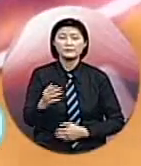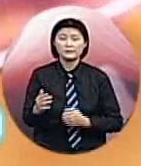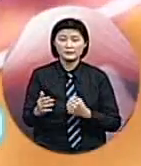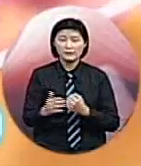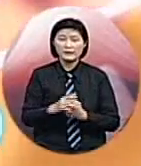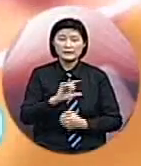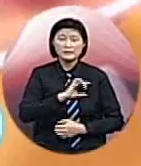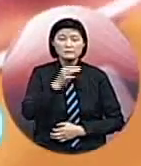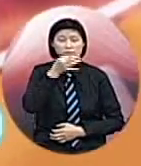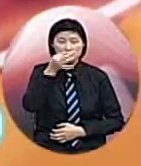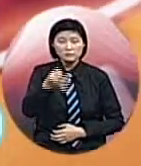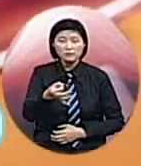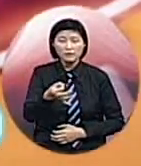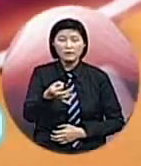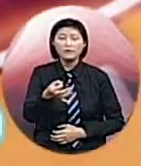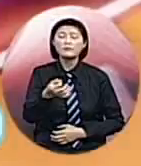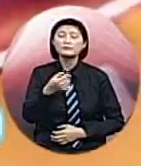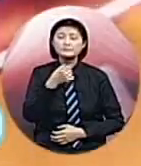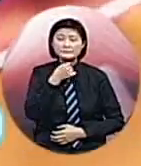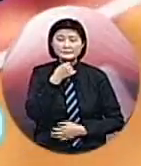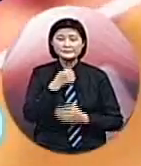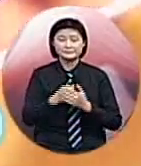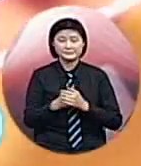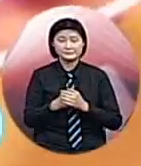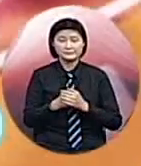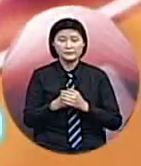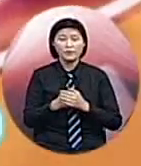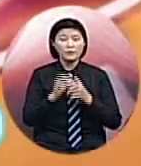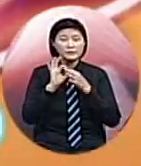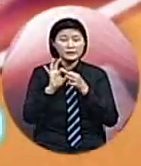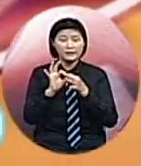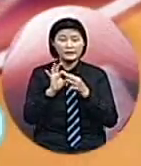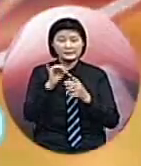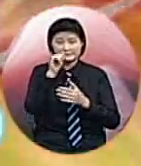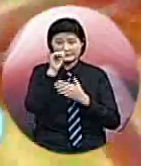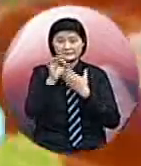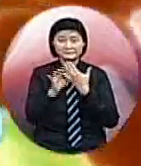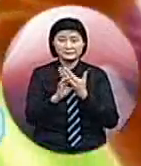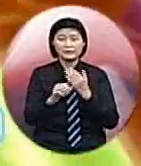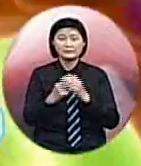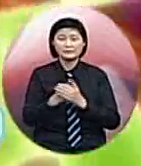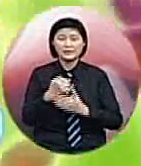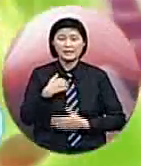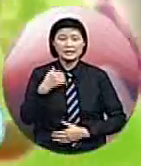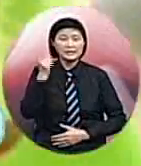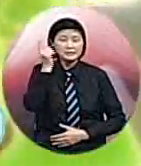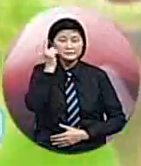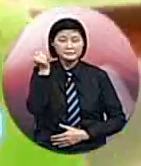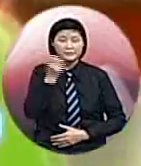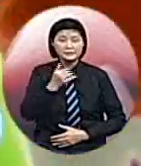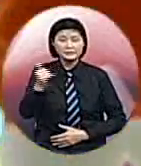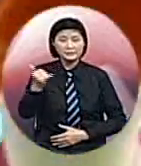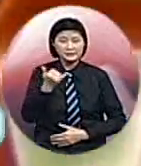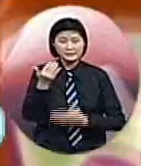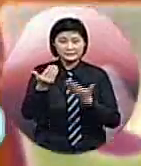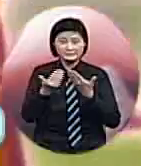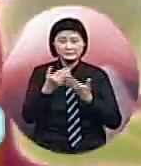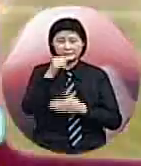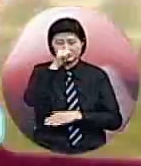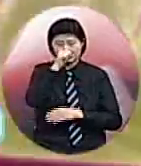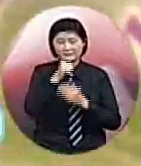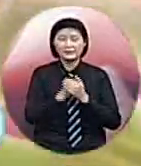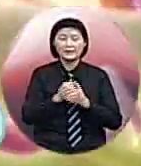지금 이름을 불러볼까 합니다. 네, 저, 불러보세요. 혹시 연락이 되면은 네. 저 전화번호로 연락을 좀 해주시고